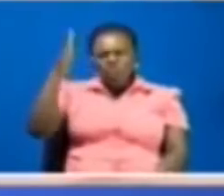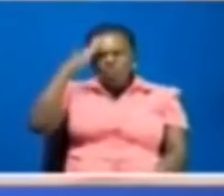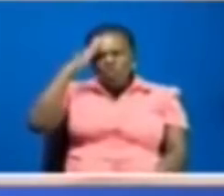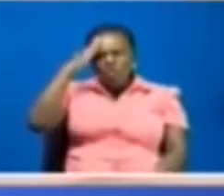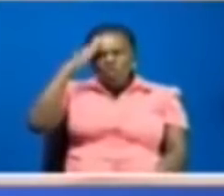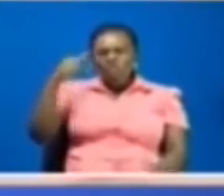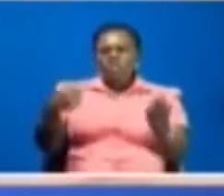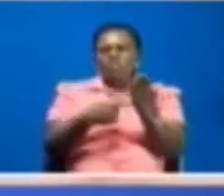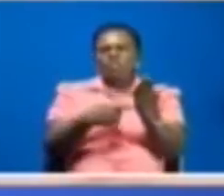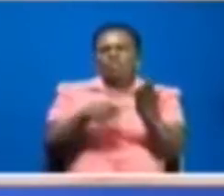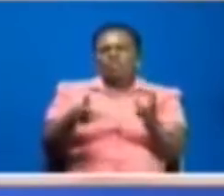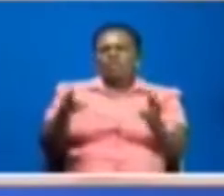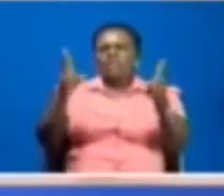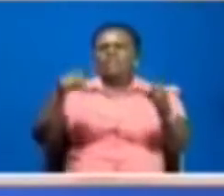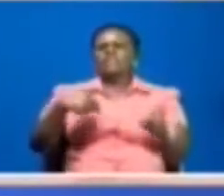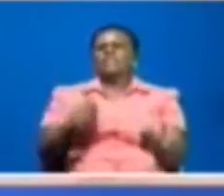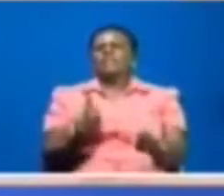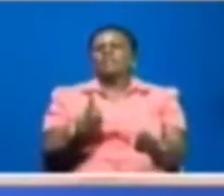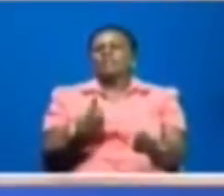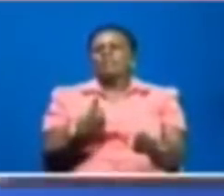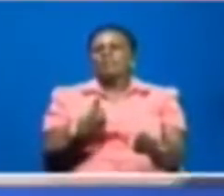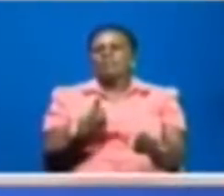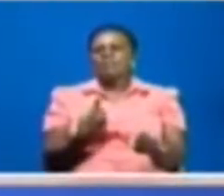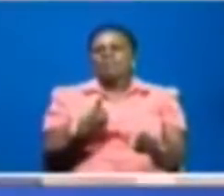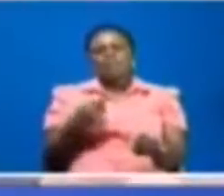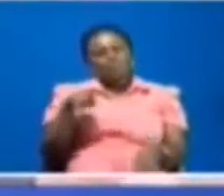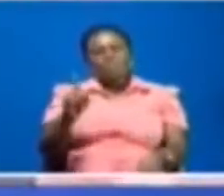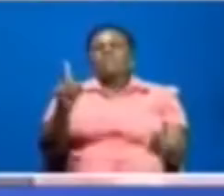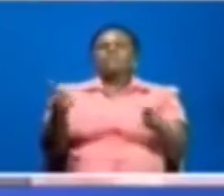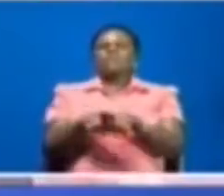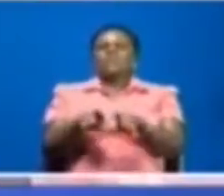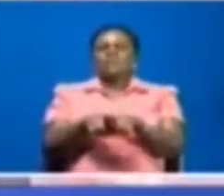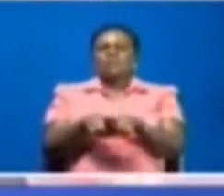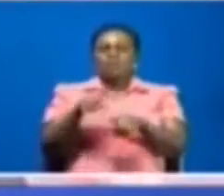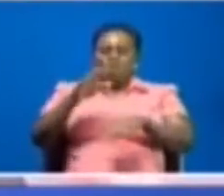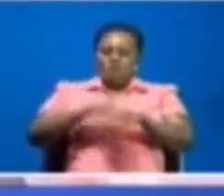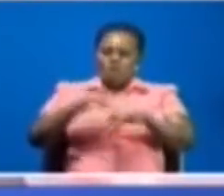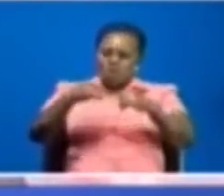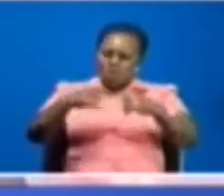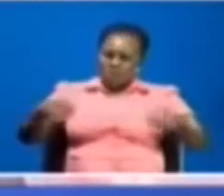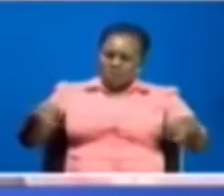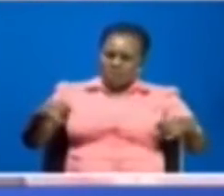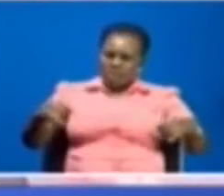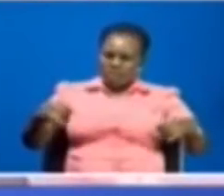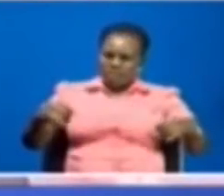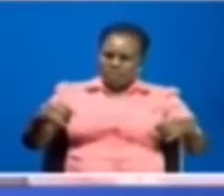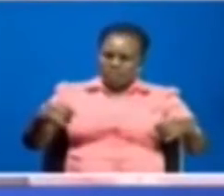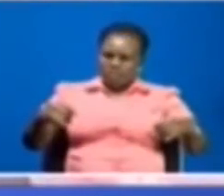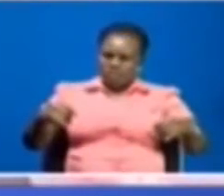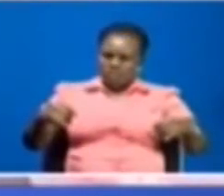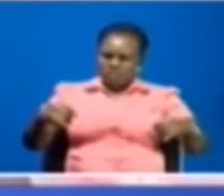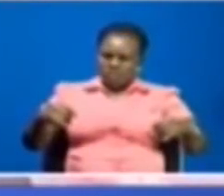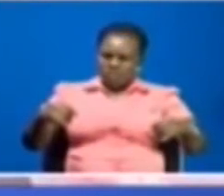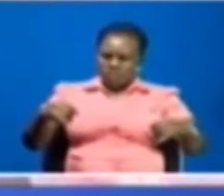technology, umejiedit alafu unaniambia ni msichana mwingine, of which ni wewe. So nikiwa online, ile tu yenye unaletewa notifications, watu